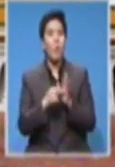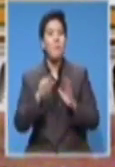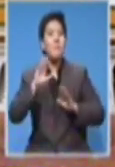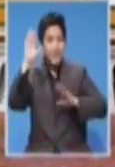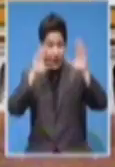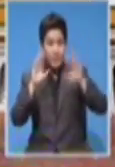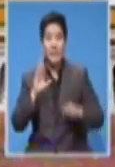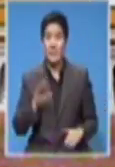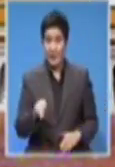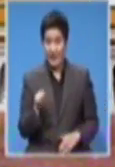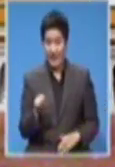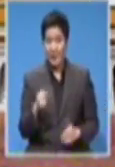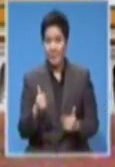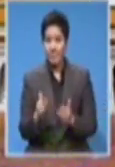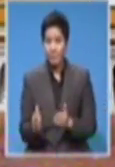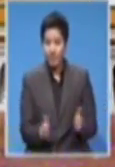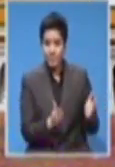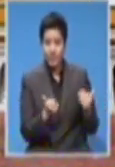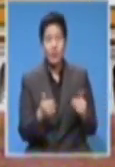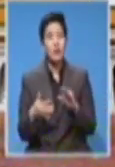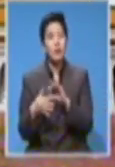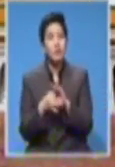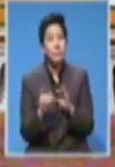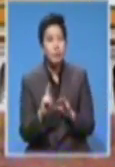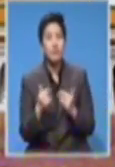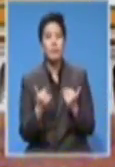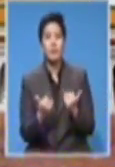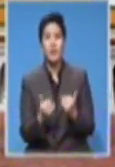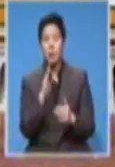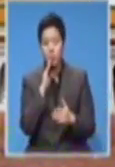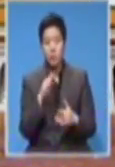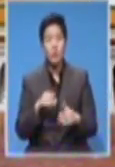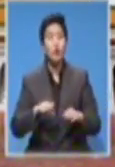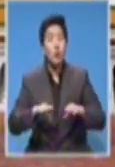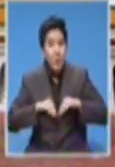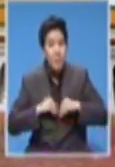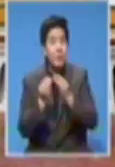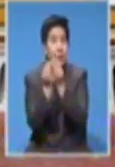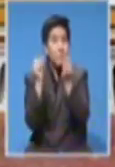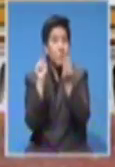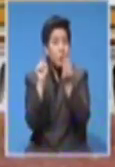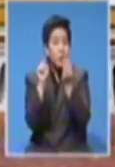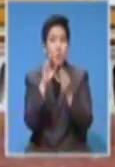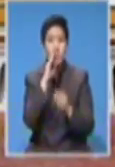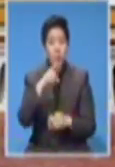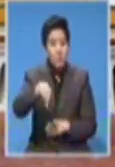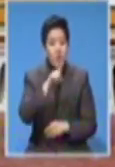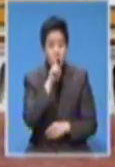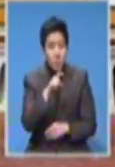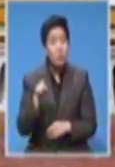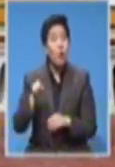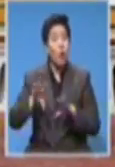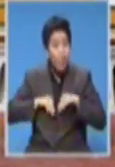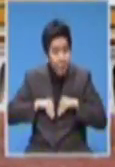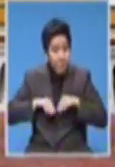งก็คืออะไรการลงประชามติใช่ไหมไม่ว่าจะเขาทำอะไรการลงประชามติเห็นชอบไม่เห็น